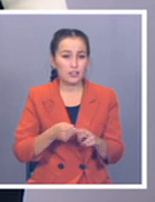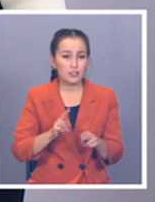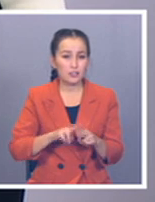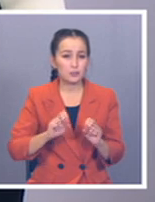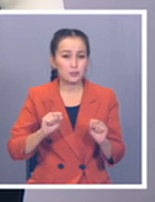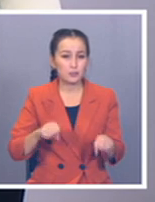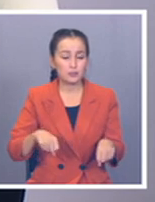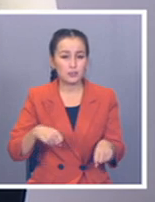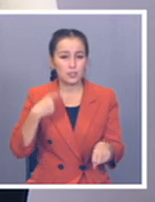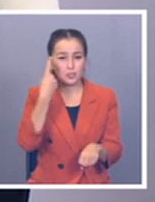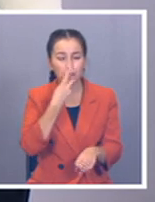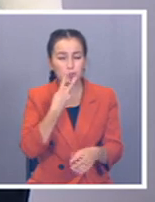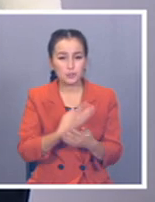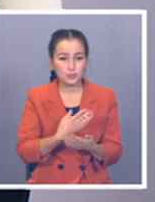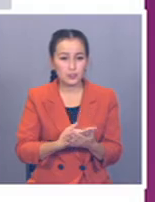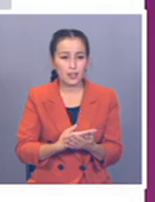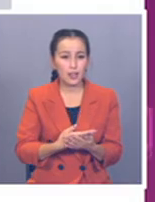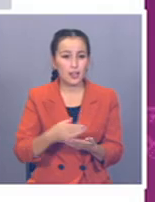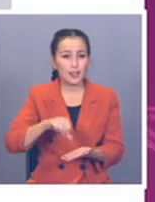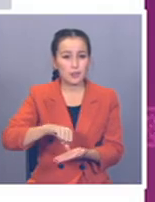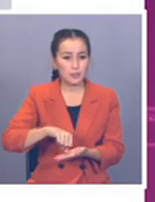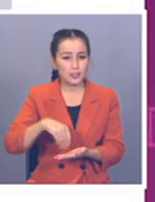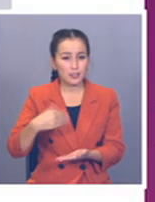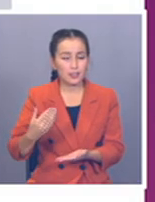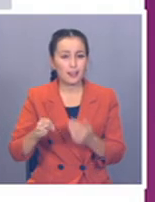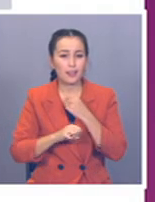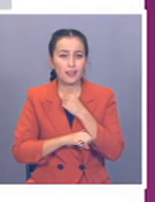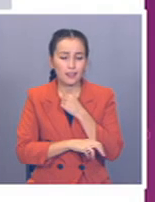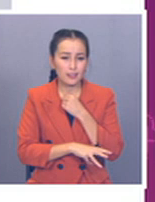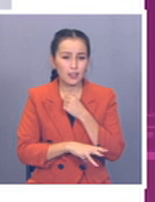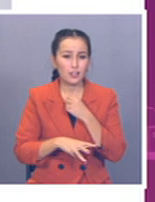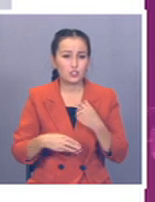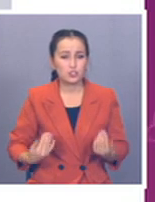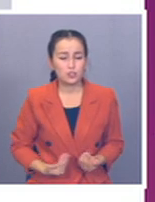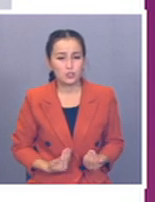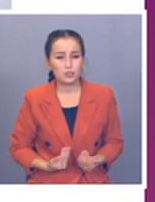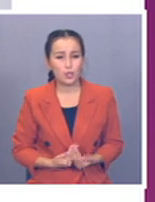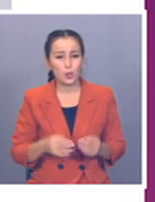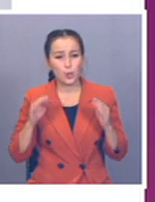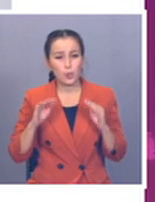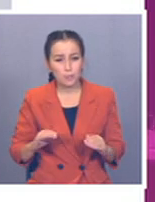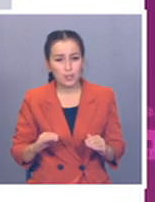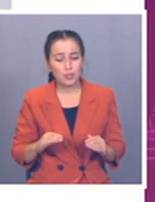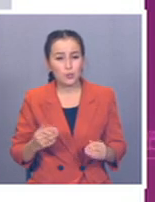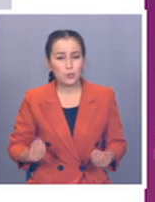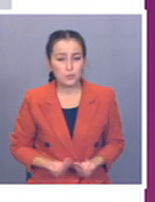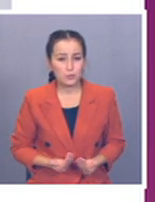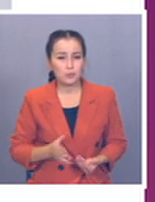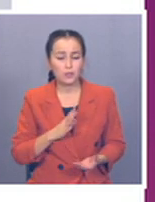ашуға болады екен. Кейіпкеріміз кедей, тұрмысы төмен. өмірі құлшылықта